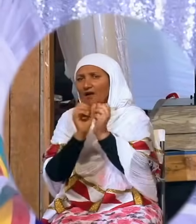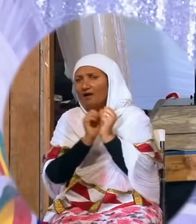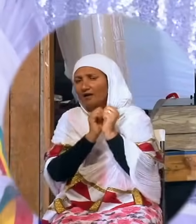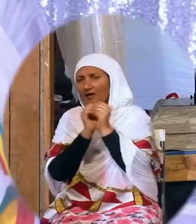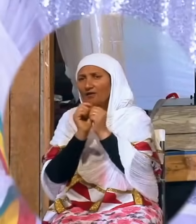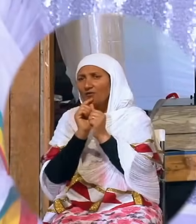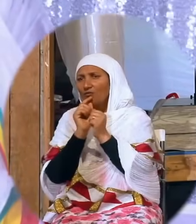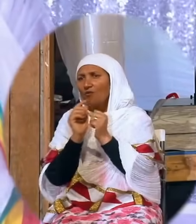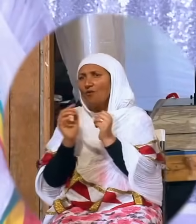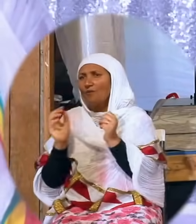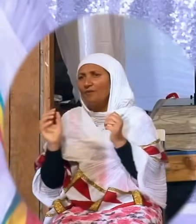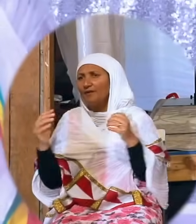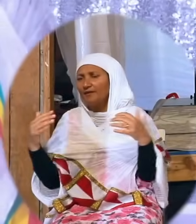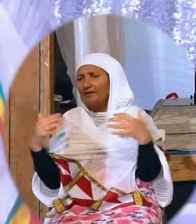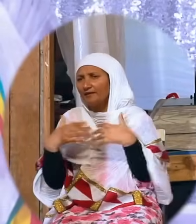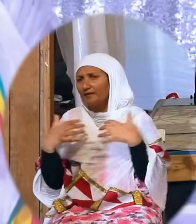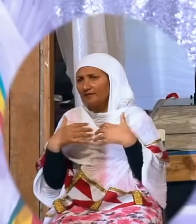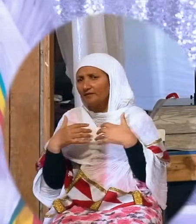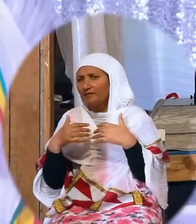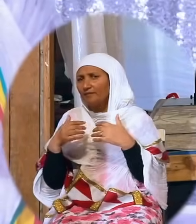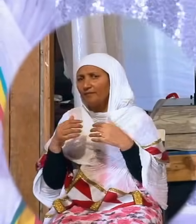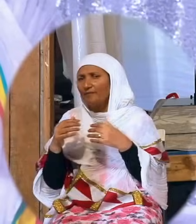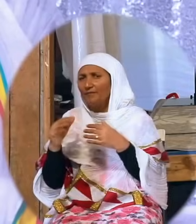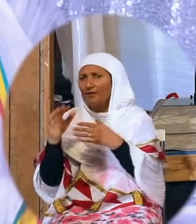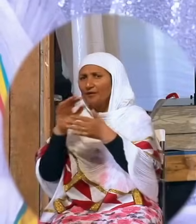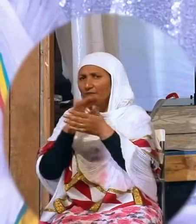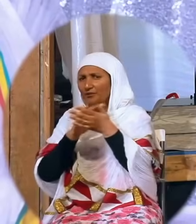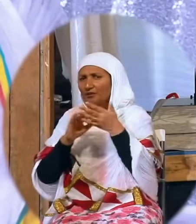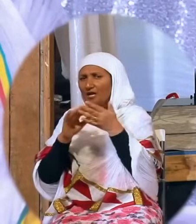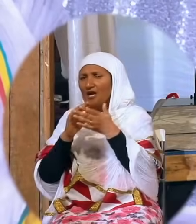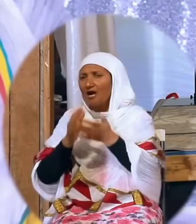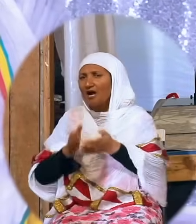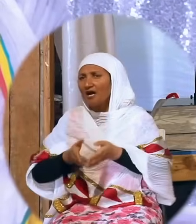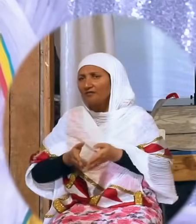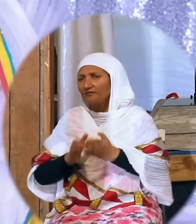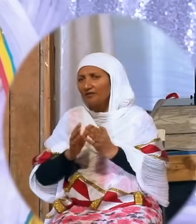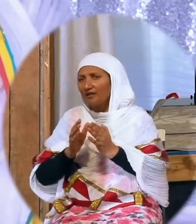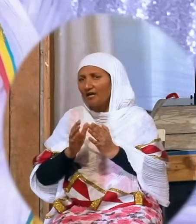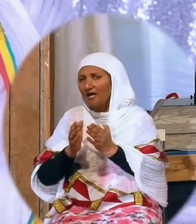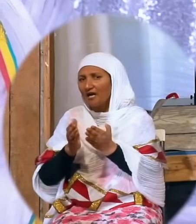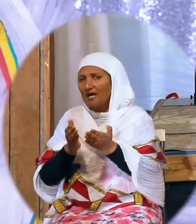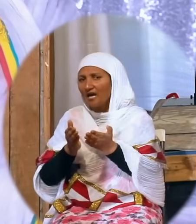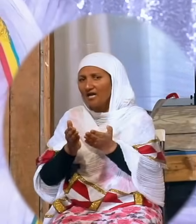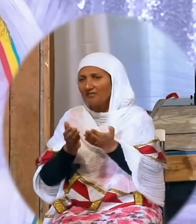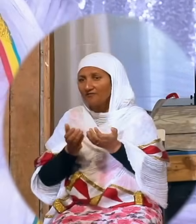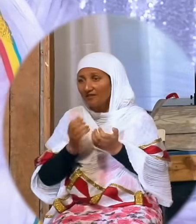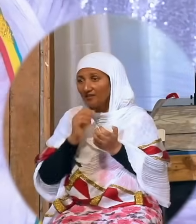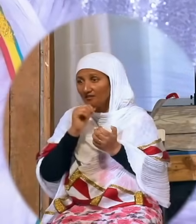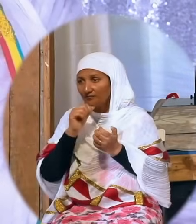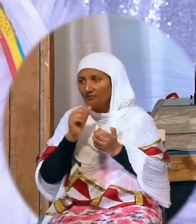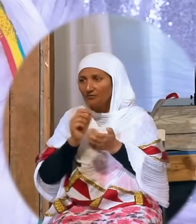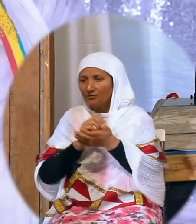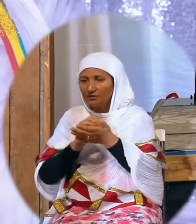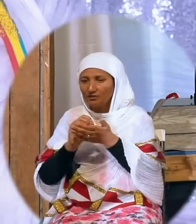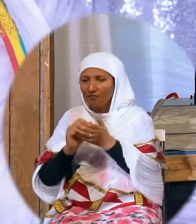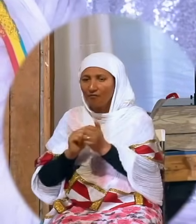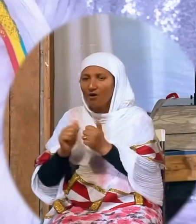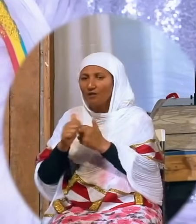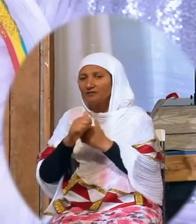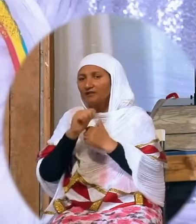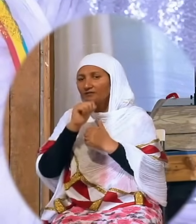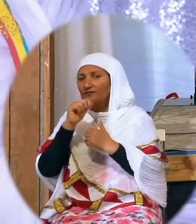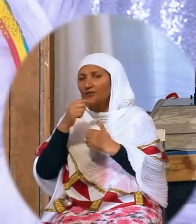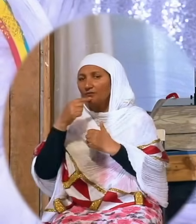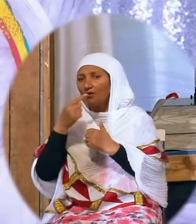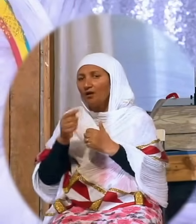መደንገጥ መረበሽ መሸበር አያስፈልግም ግልጽ አቋም ያስፈልጋል ከተጻፈው አትለፍ ተብሏል